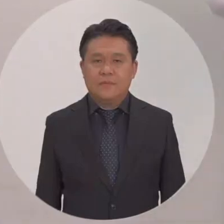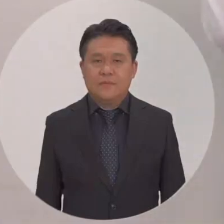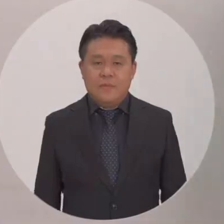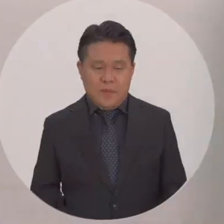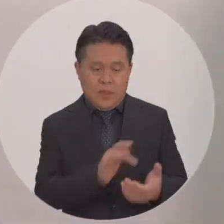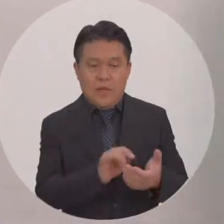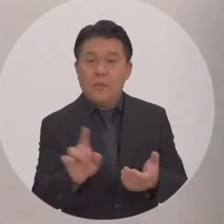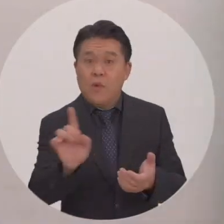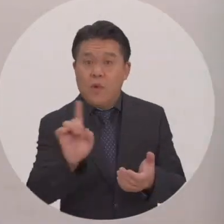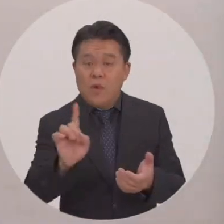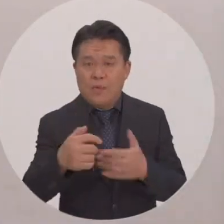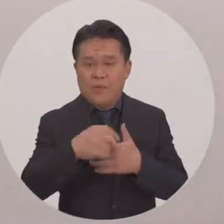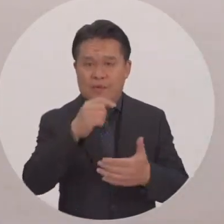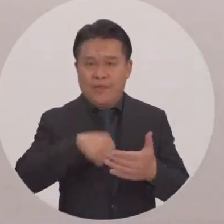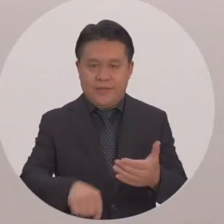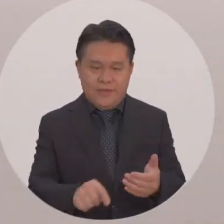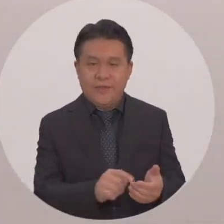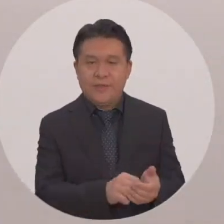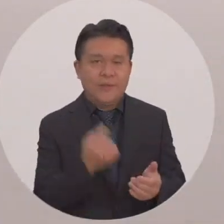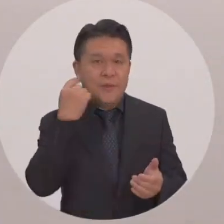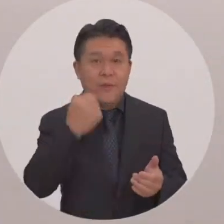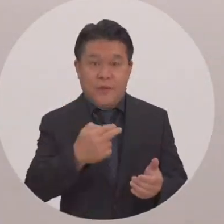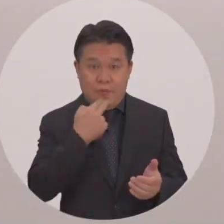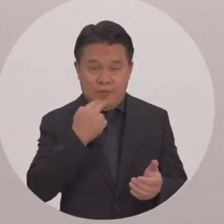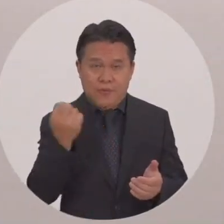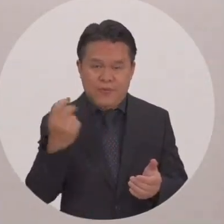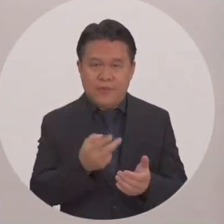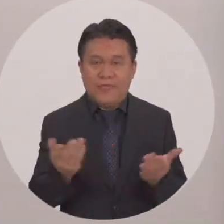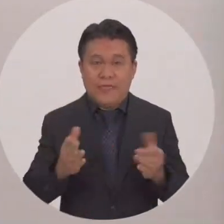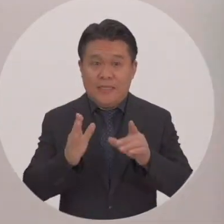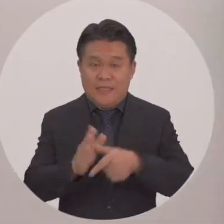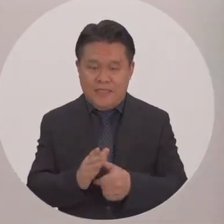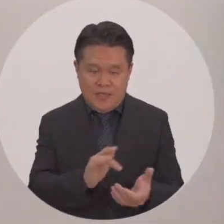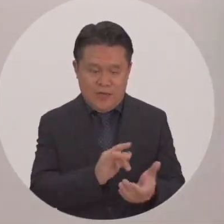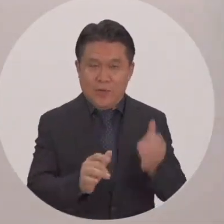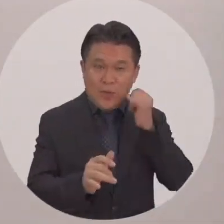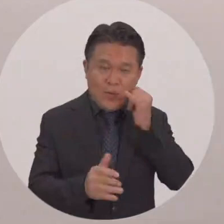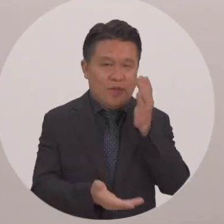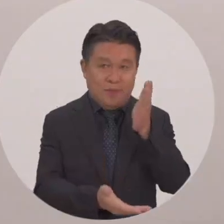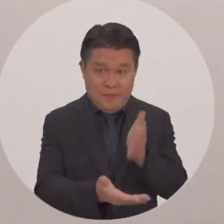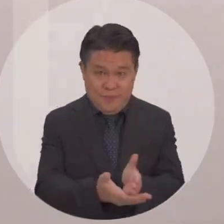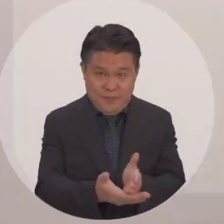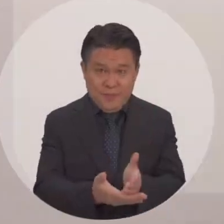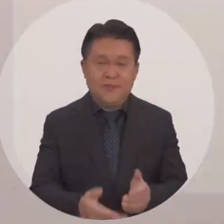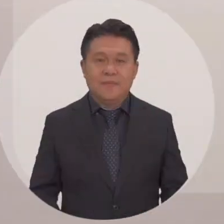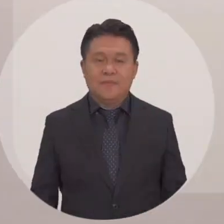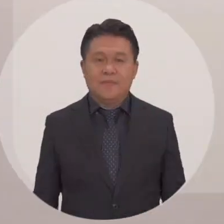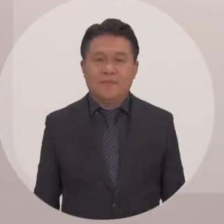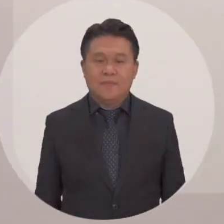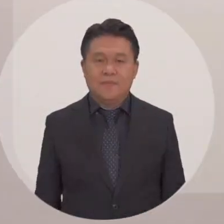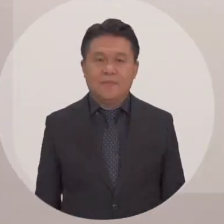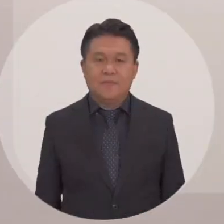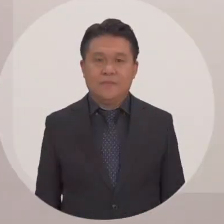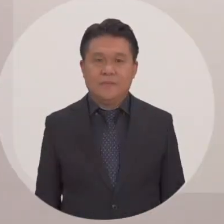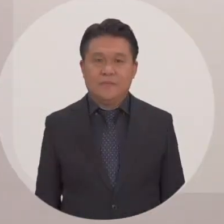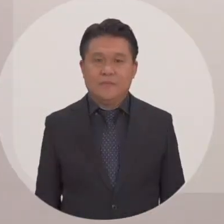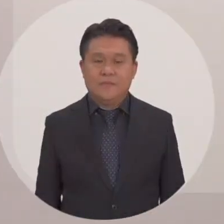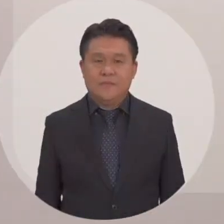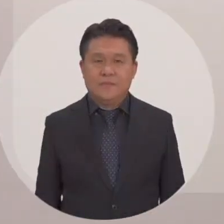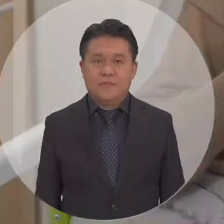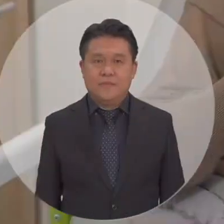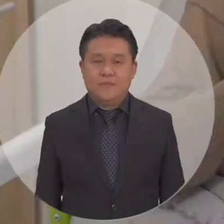병원 내에서는 휴대폰을 진동 모드로 유지하고 근무 시간에는 개인적인 통화를 하지 않습니다.